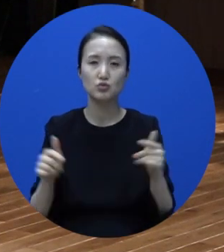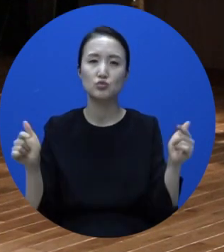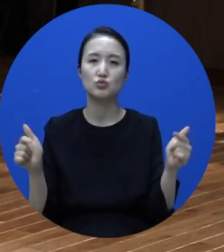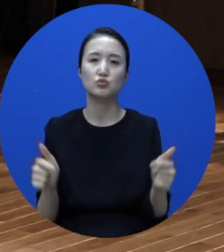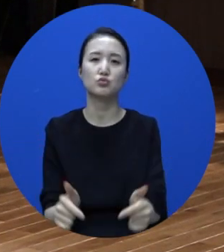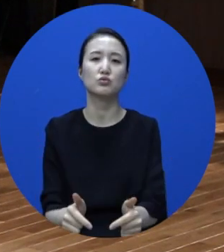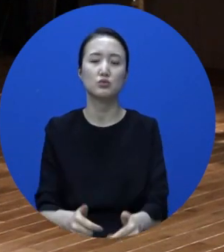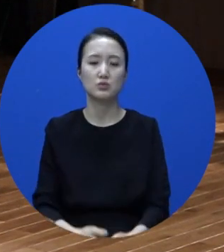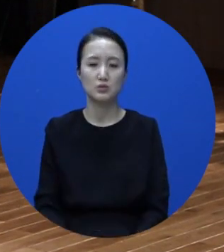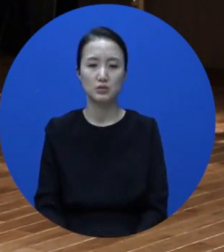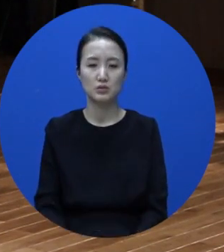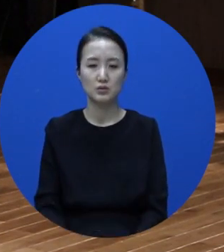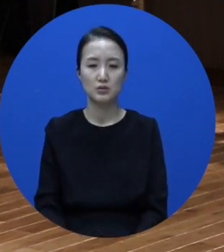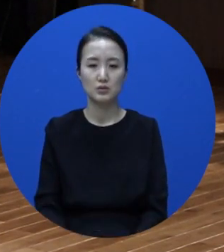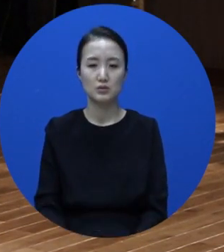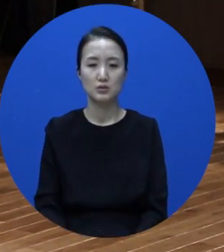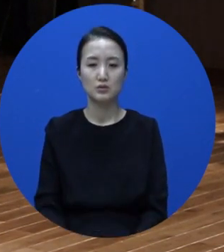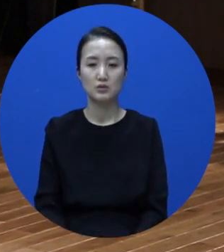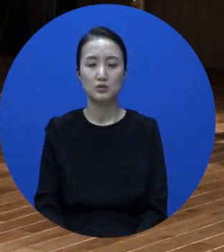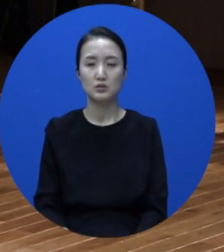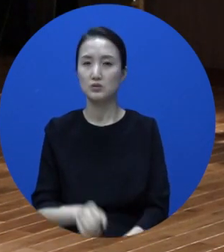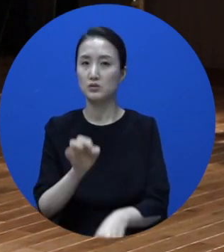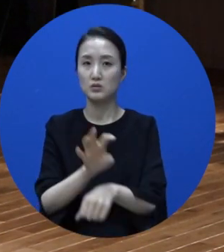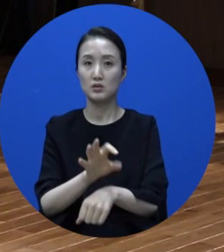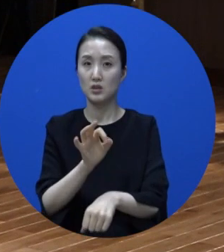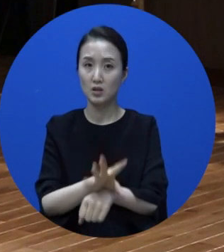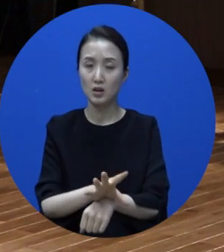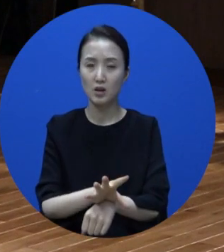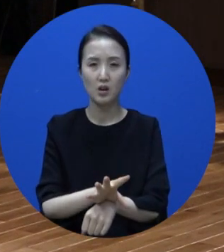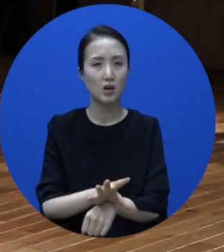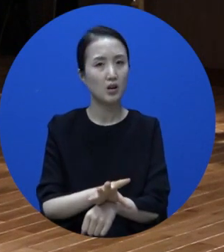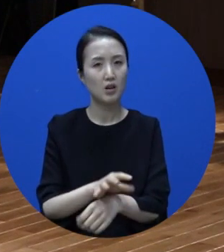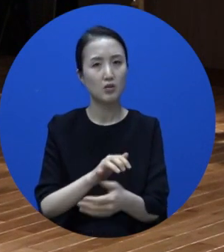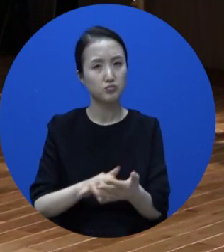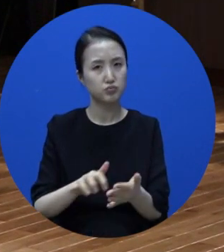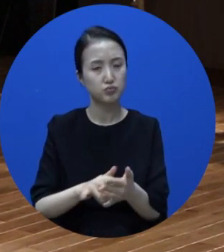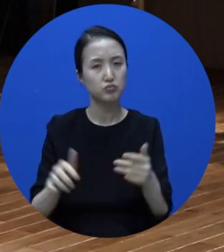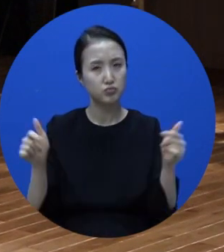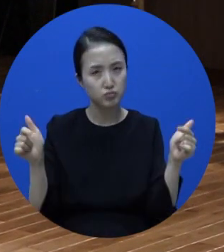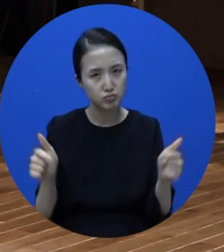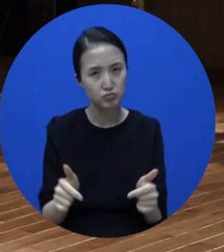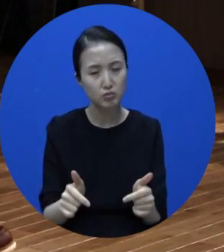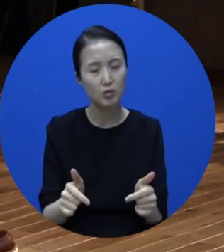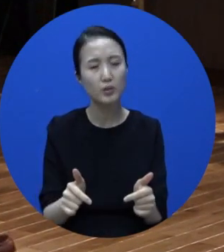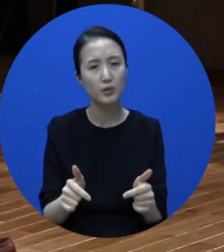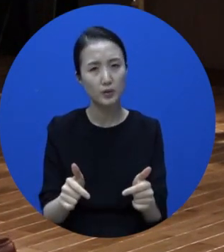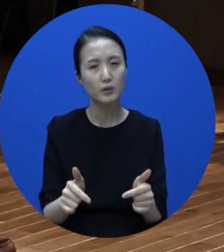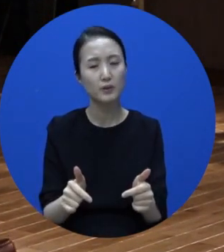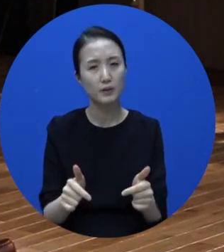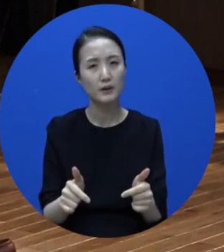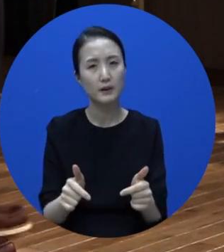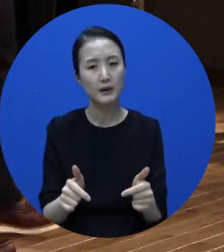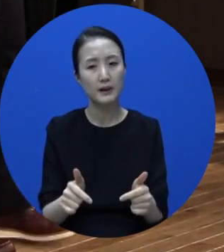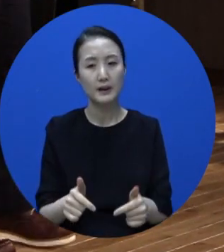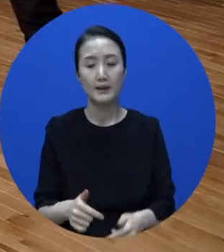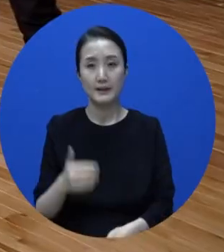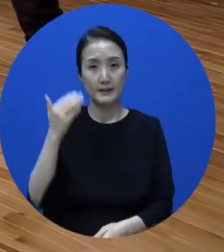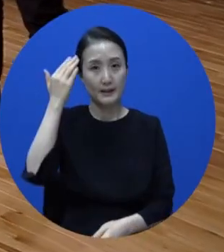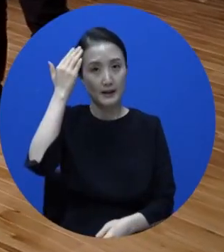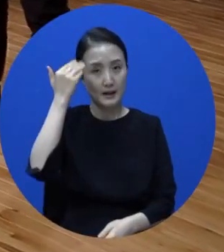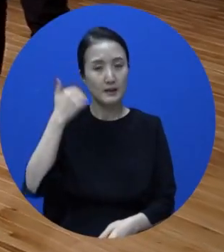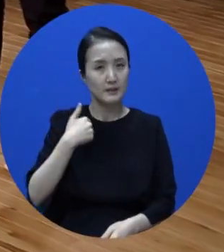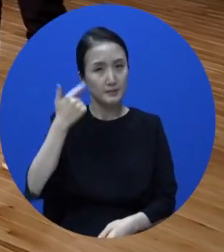요크 닐렀다 소비 마저도 회복되지 않는구나 그런데 제 1번 질문 드려 보겠습니다